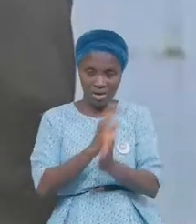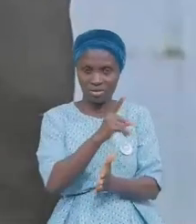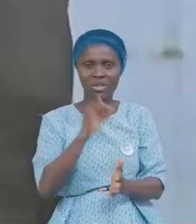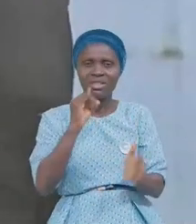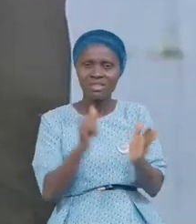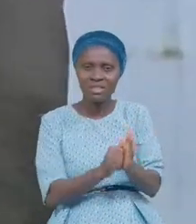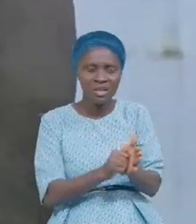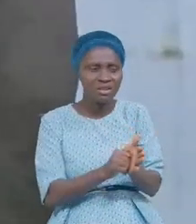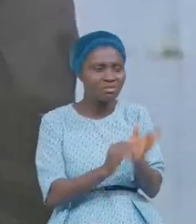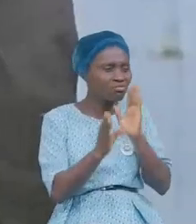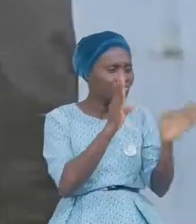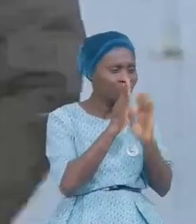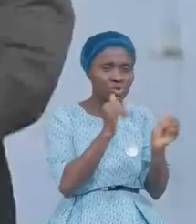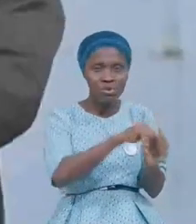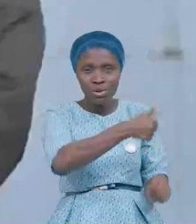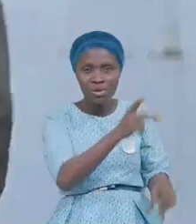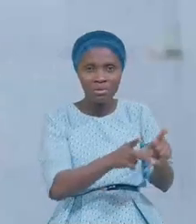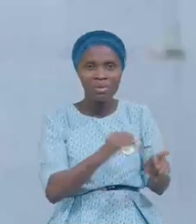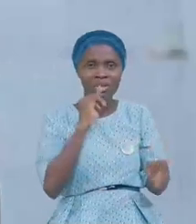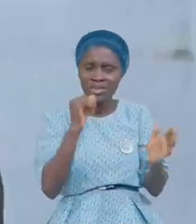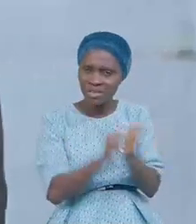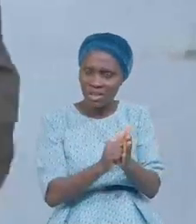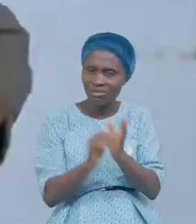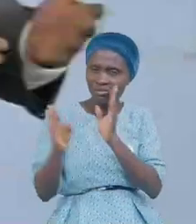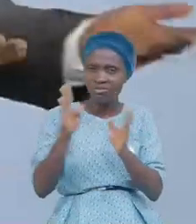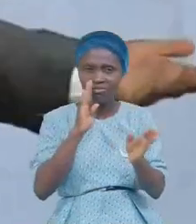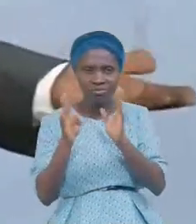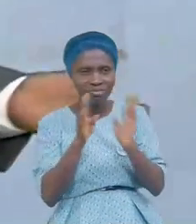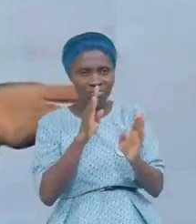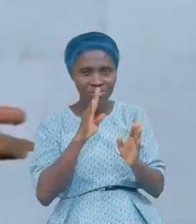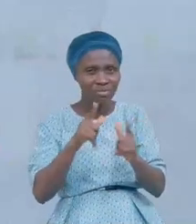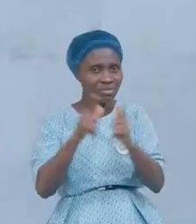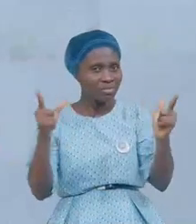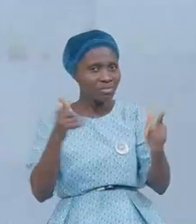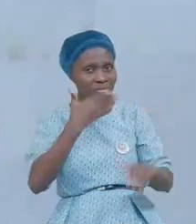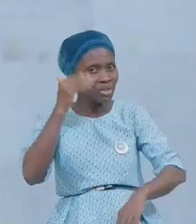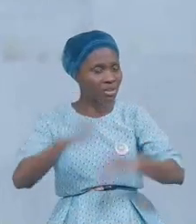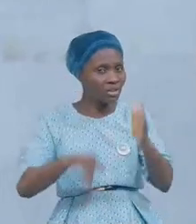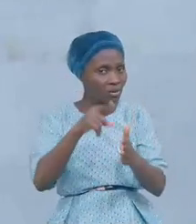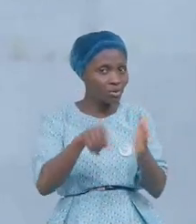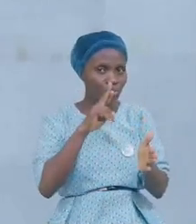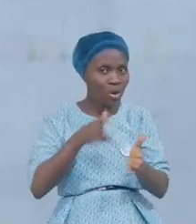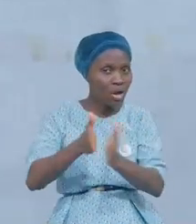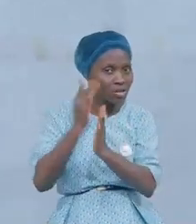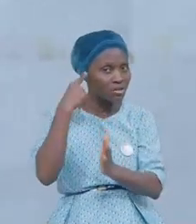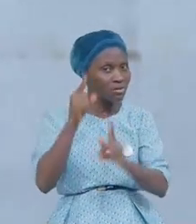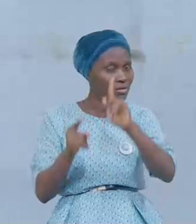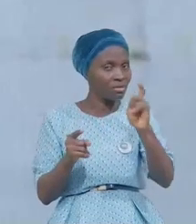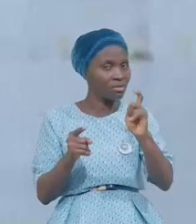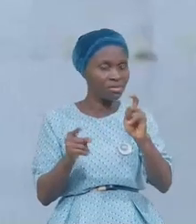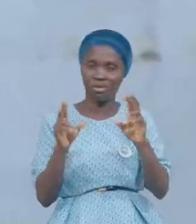cette conversation-là, est-ce que cette interaction-là, plus grande que ce que tu demandais? Non,